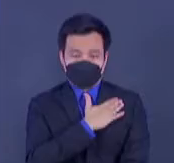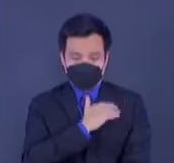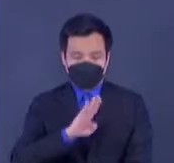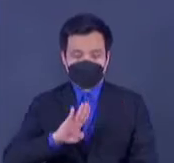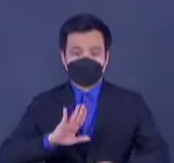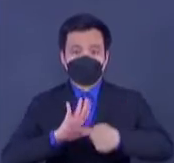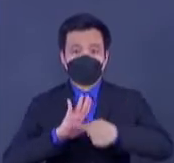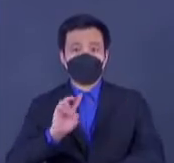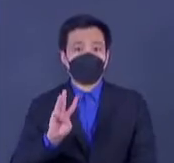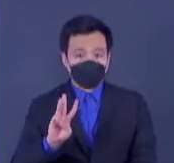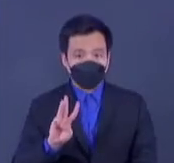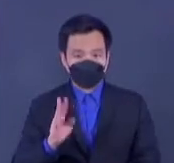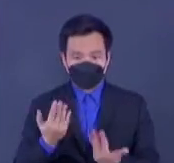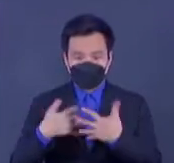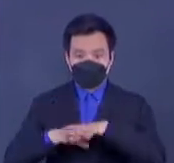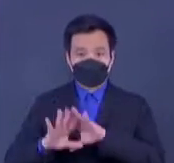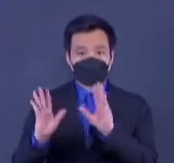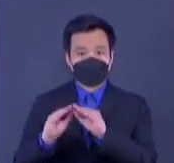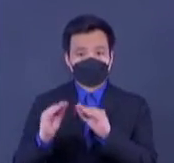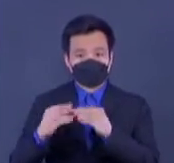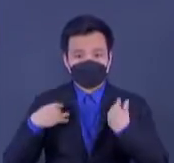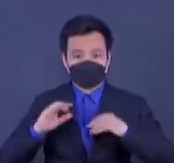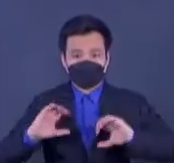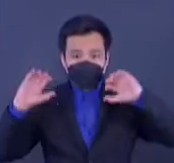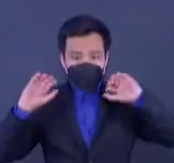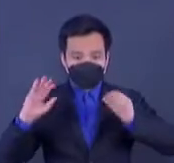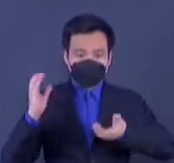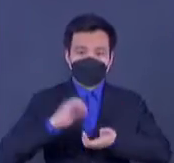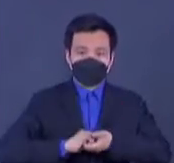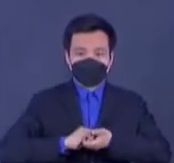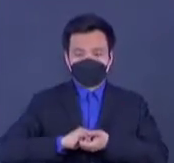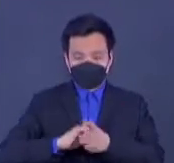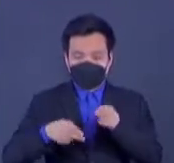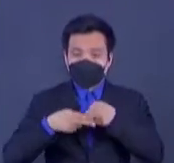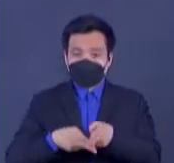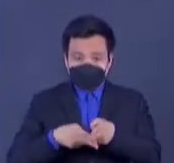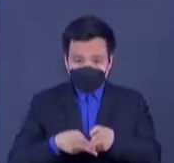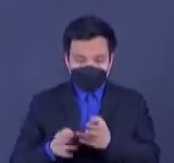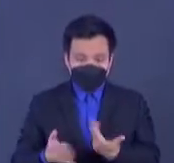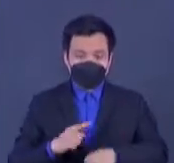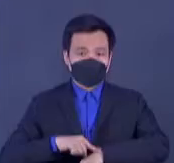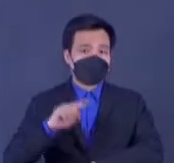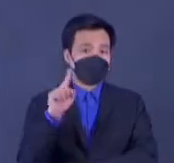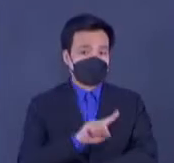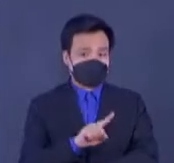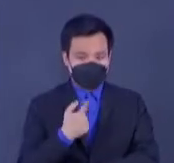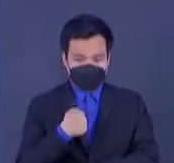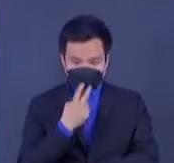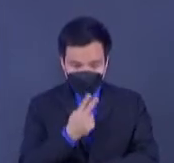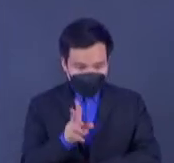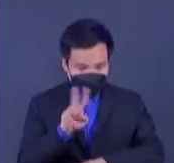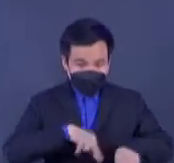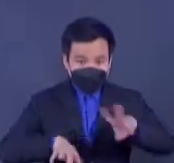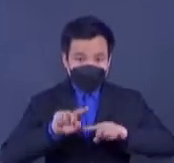ไปประชุมร่วมกับหน่วยงานภาครัฐและเอกชนส่วนช่วงบ่ายครับจะไปตรวจสอบความพร้อมในการเปิดเมืองเพื่อรับนักท่องเที่ยวนะครับ